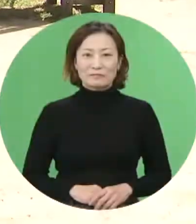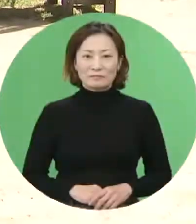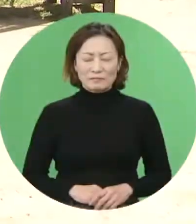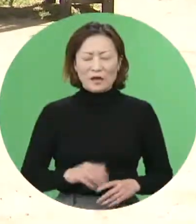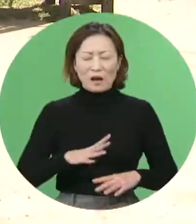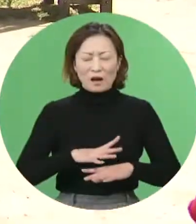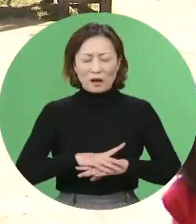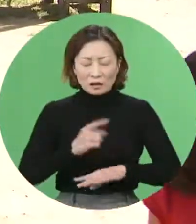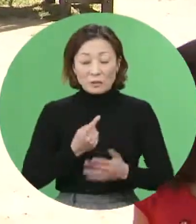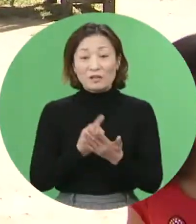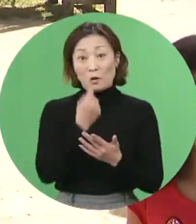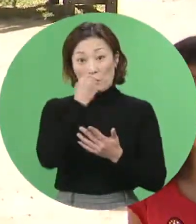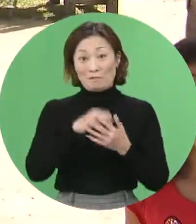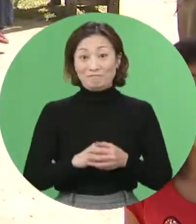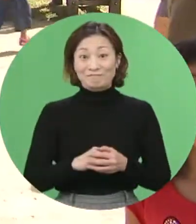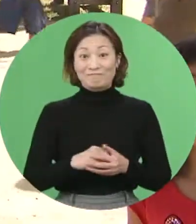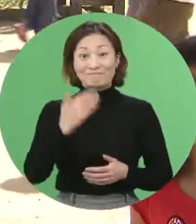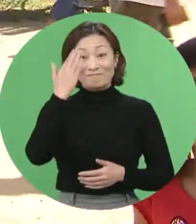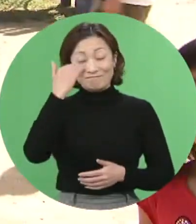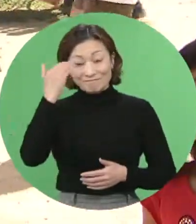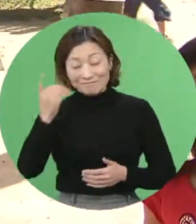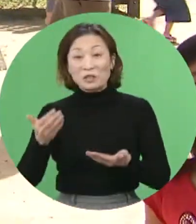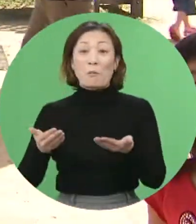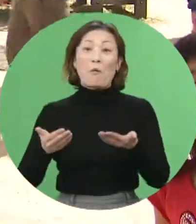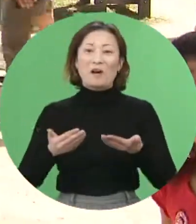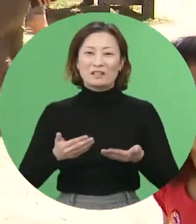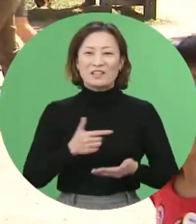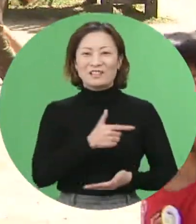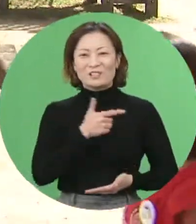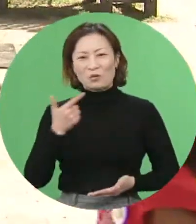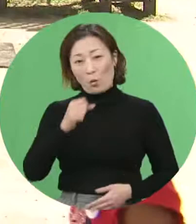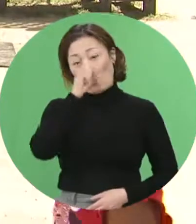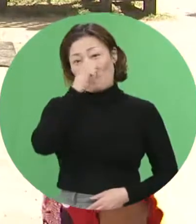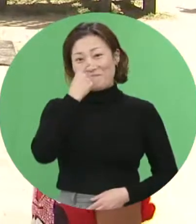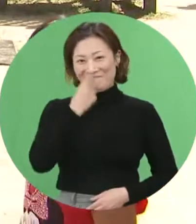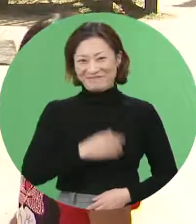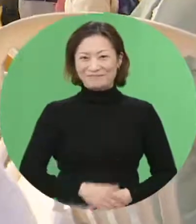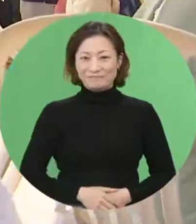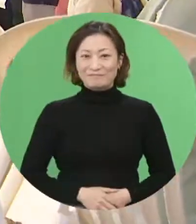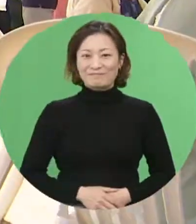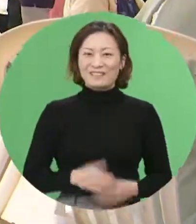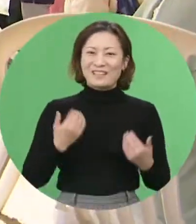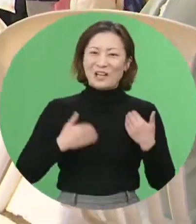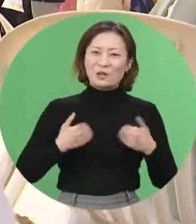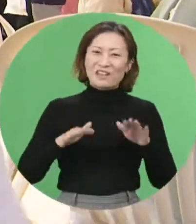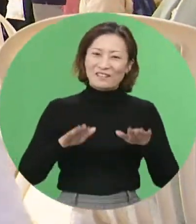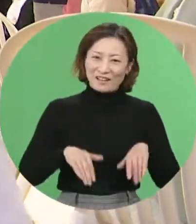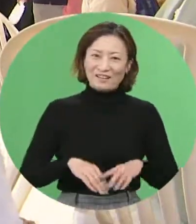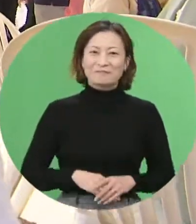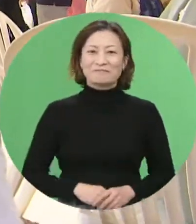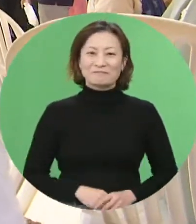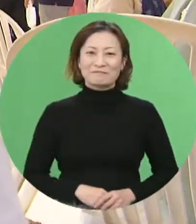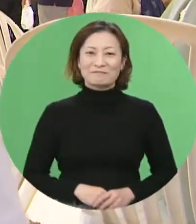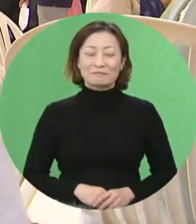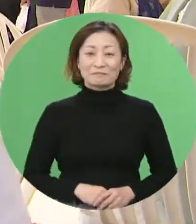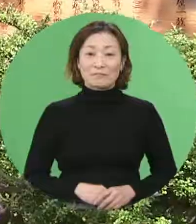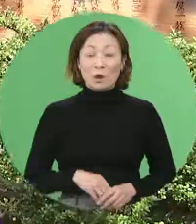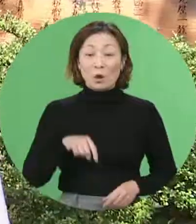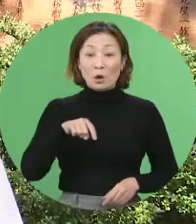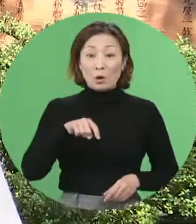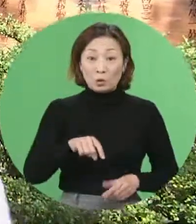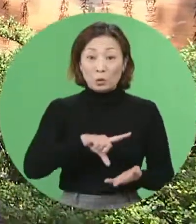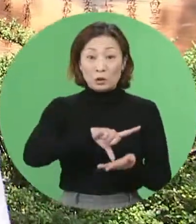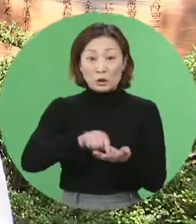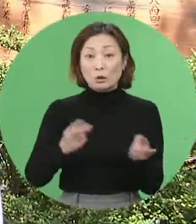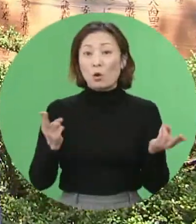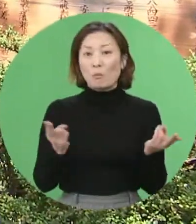初めてで声かけてもらってとっても良かったです。 楽しかった。 大野の祭り